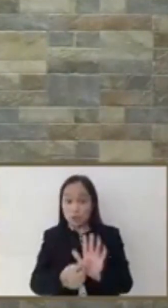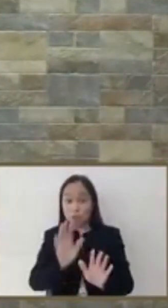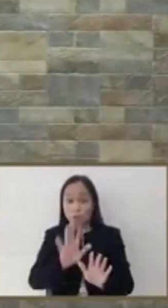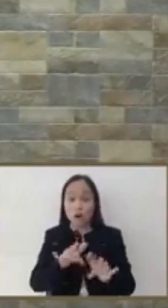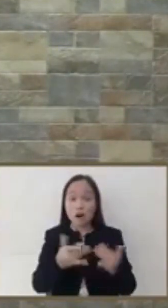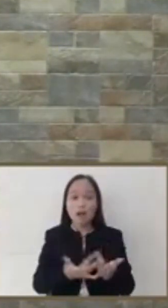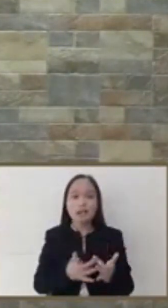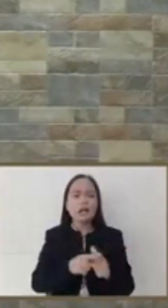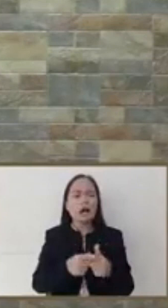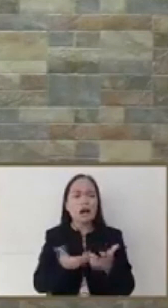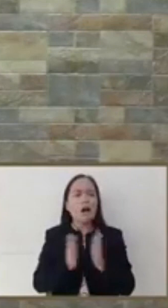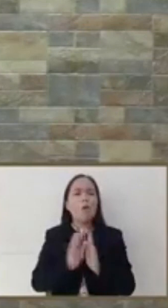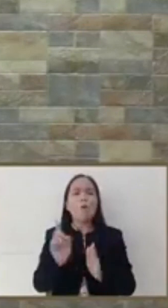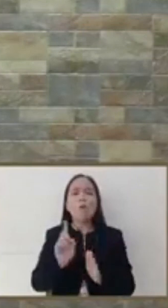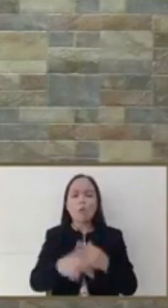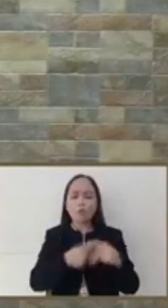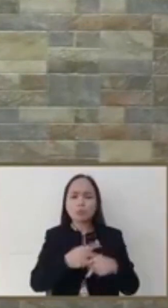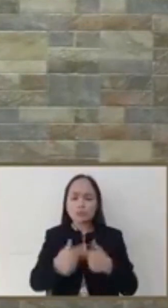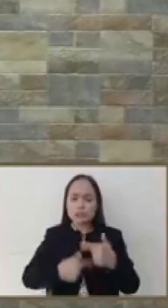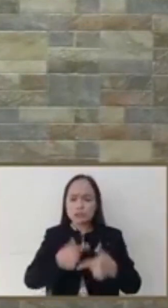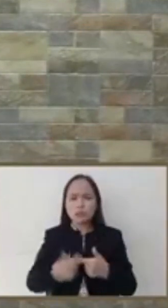po kaya tayo ngayon? You see,